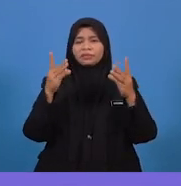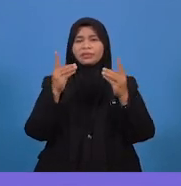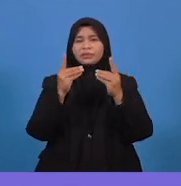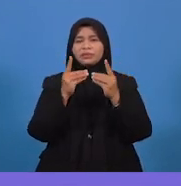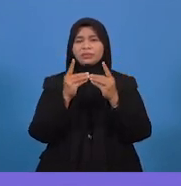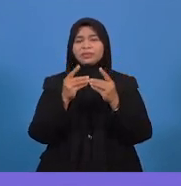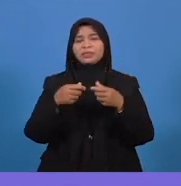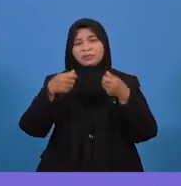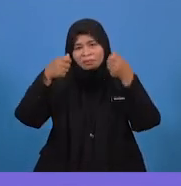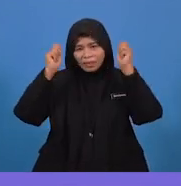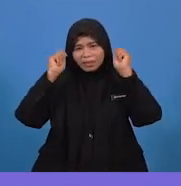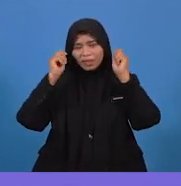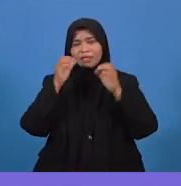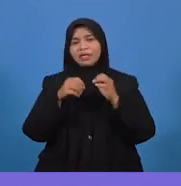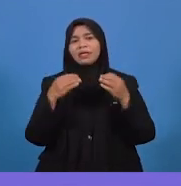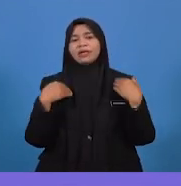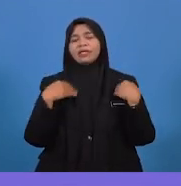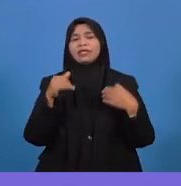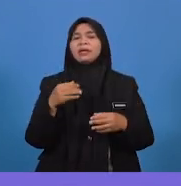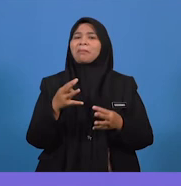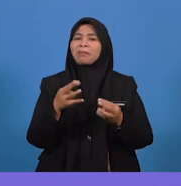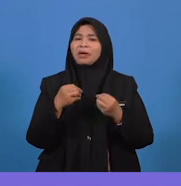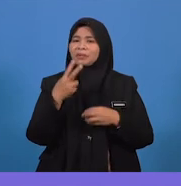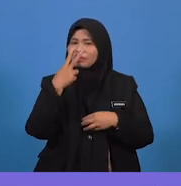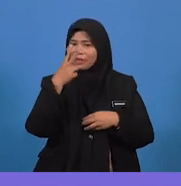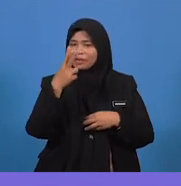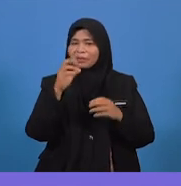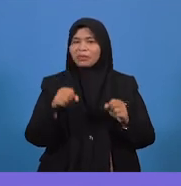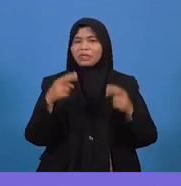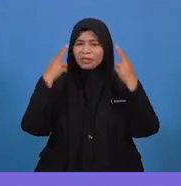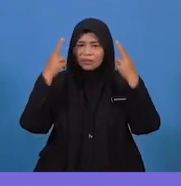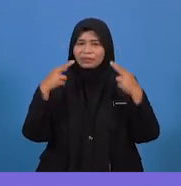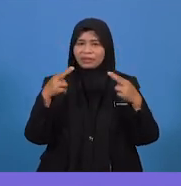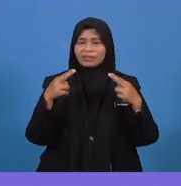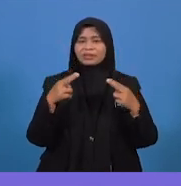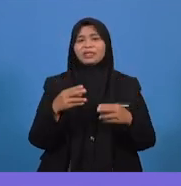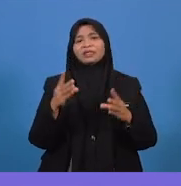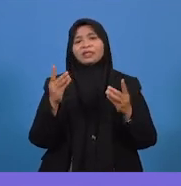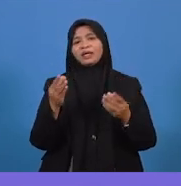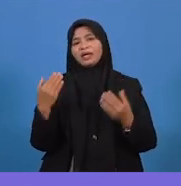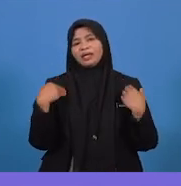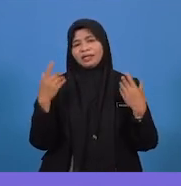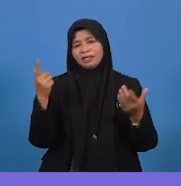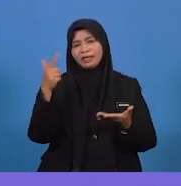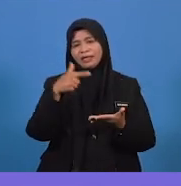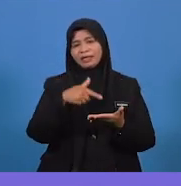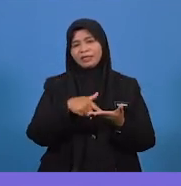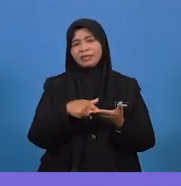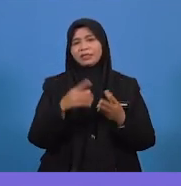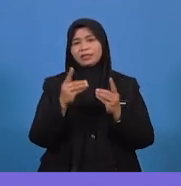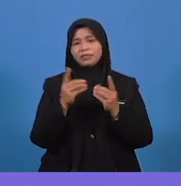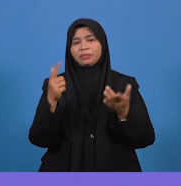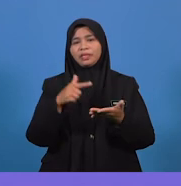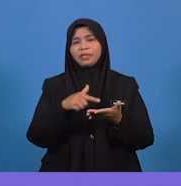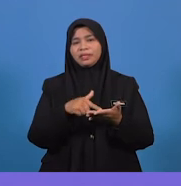boleh Ustazah menumpang mandi. Kalau ada yang sudi memandang, boleh Ustazah bersiaran lagi. Sehingga berjumpa lagi